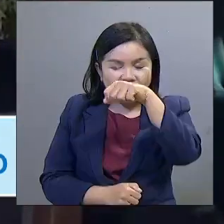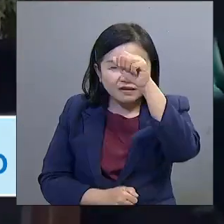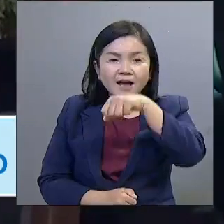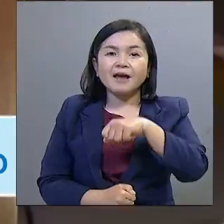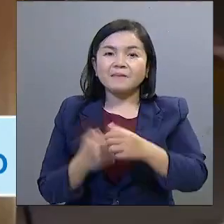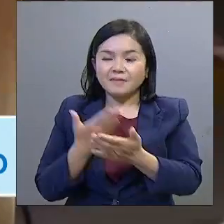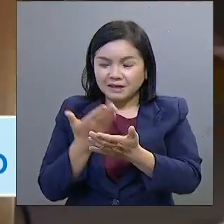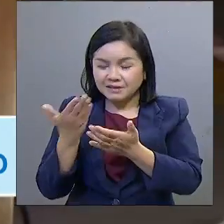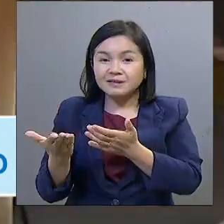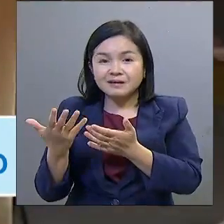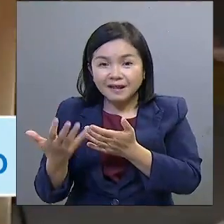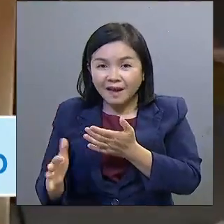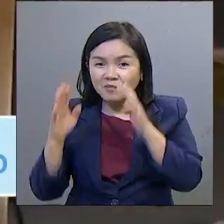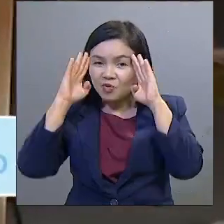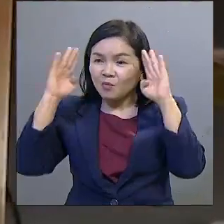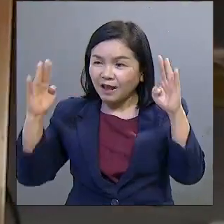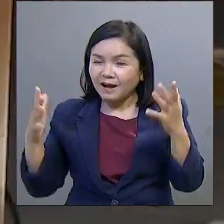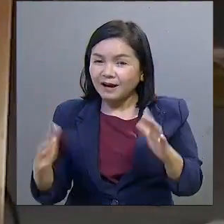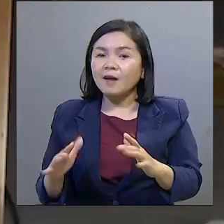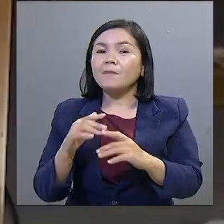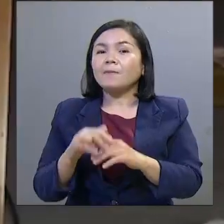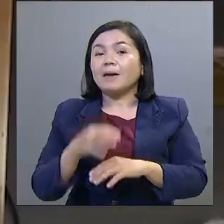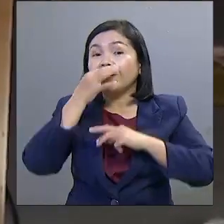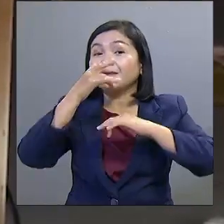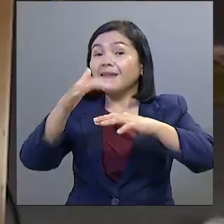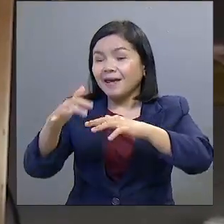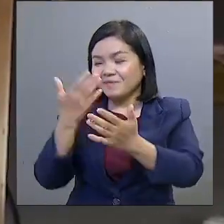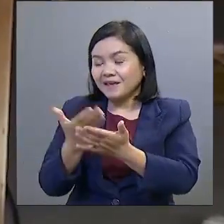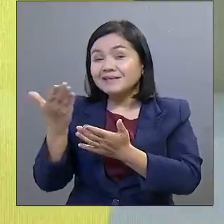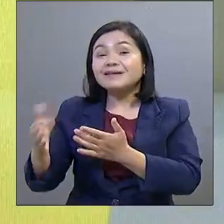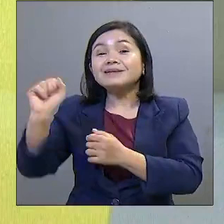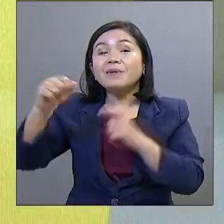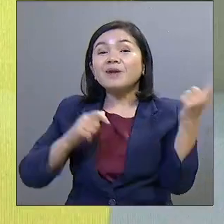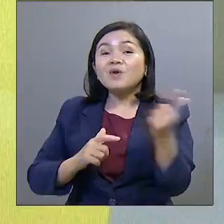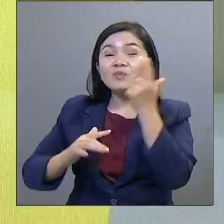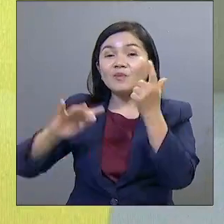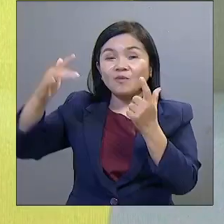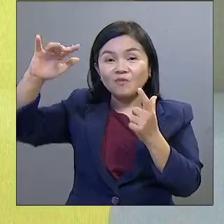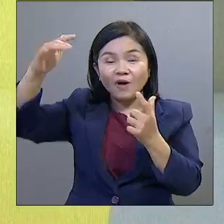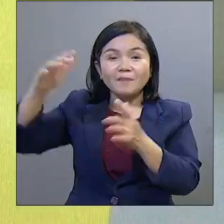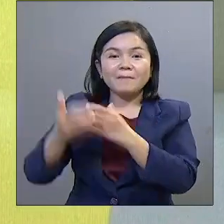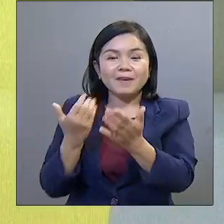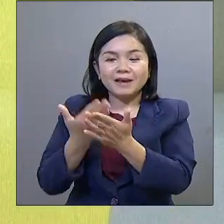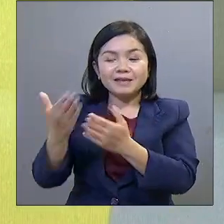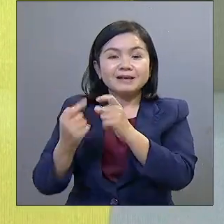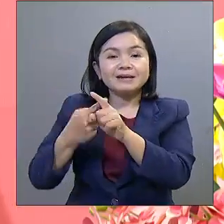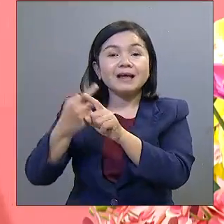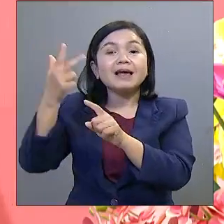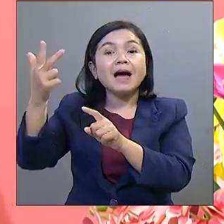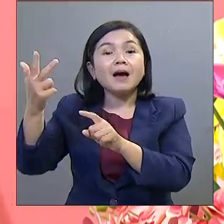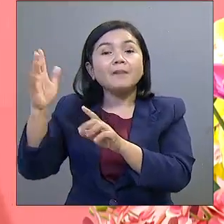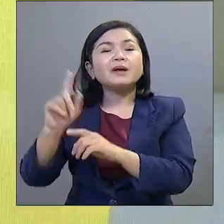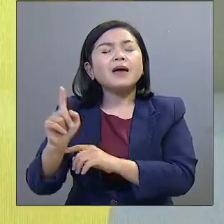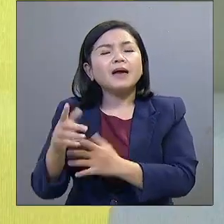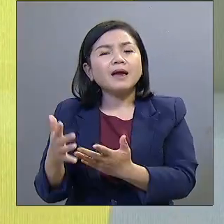ซื้อว่าวนะคือสมัยก่อนถ้าเราไปทะเลอ่ะเราชอบไปหาซื้อว่าวนี่เพิ่งไปซื้อมาประมาณ3เดือนที่แล้ว แต่ไม่เล่นซื้อมาติดให้สวยๆอ่ะ